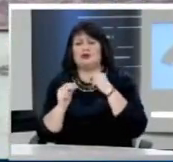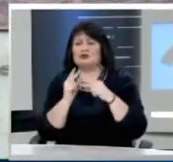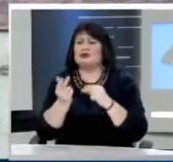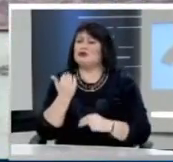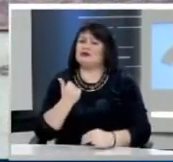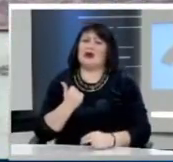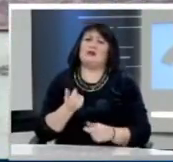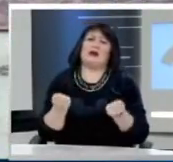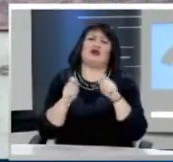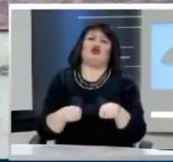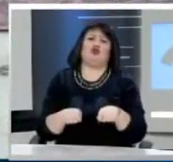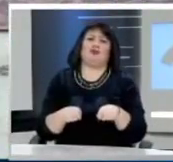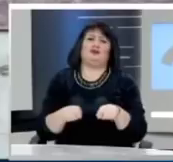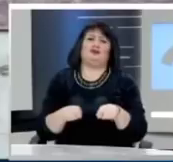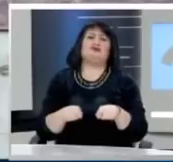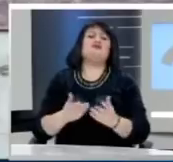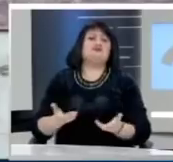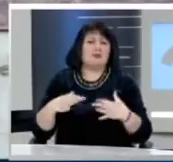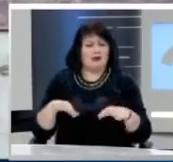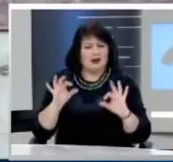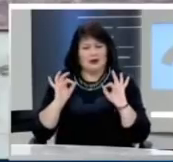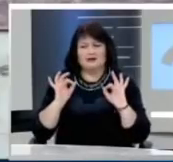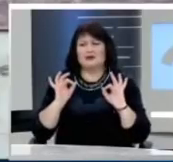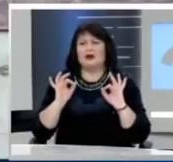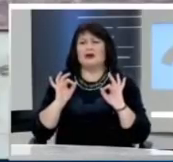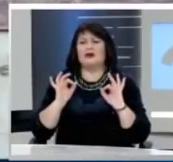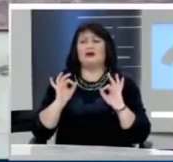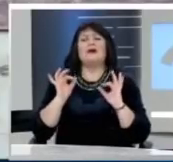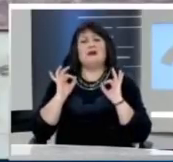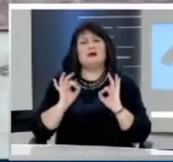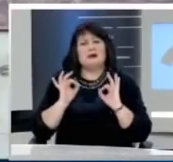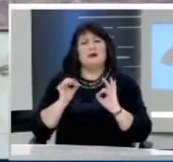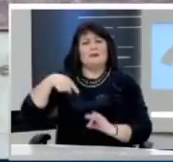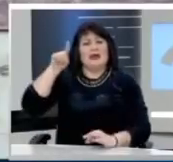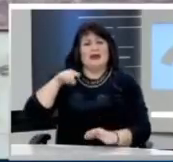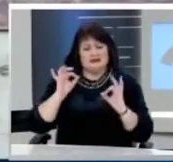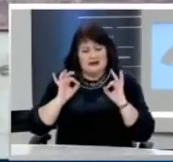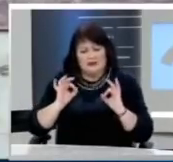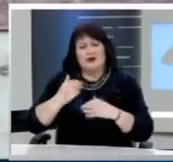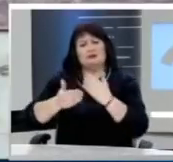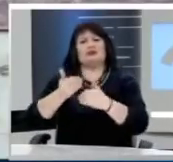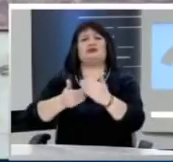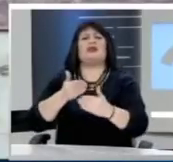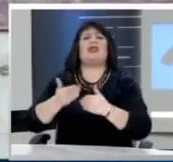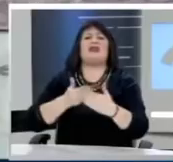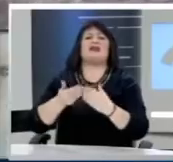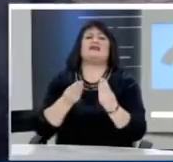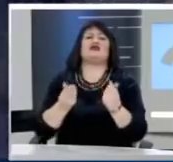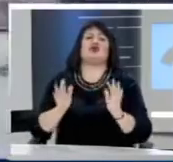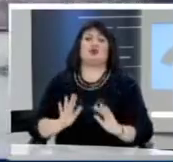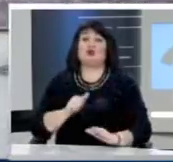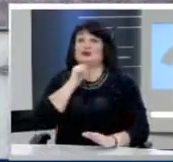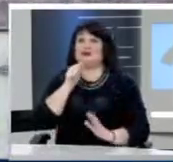ή άλλες διαδικασίες. Θα ξεκινάγαμε τη συγκεκριμένη μέρα και θα ακολουθεί το η συγκεκριμένη διαδικασία.